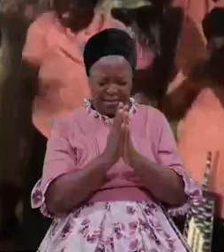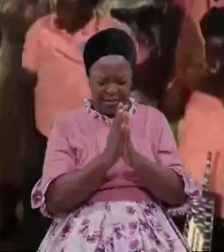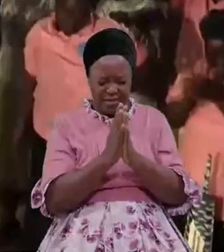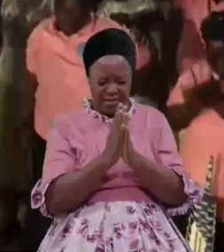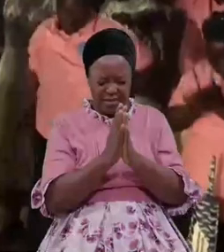prions